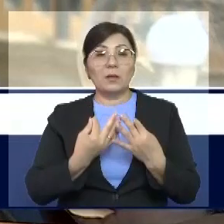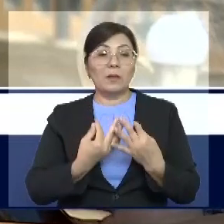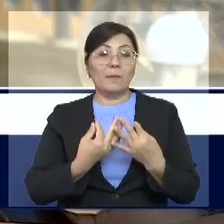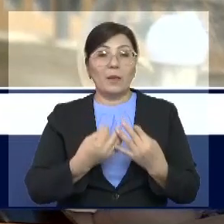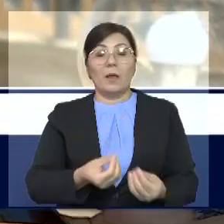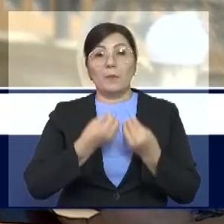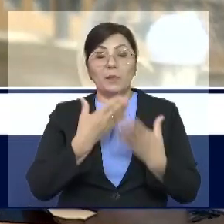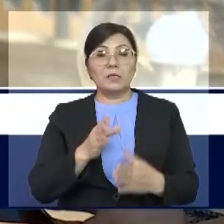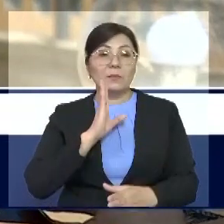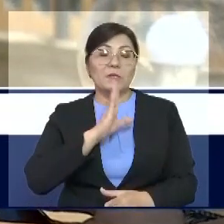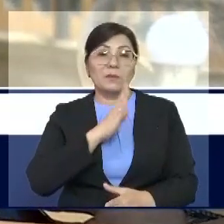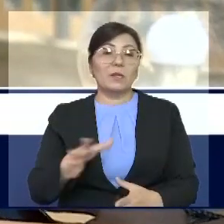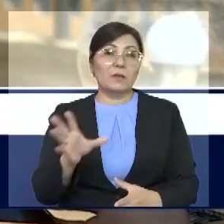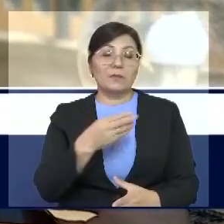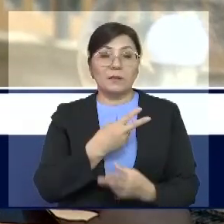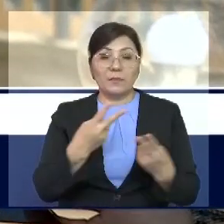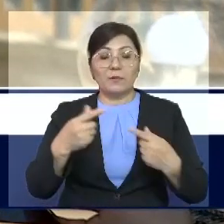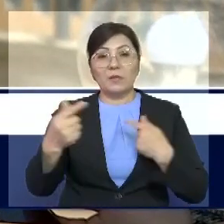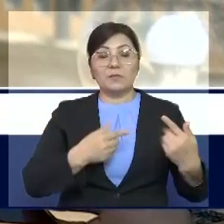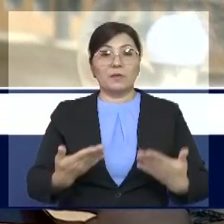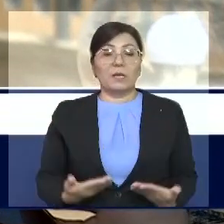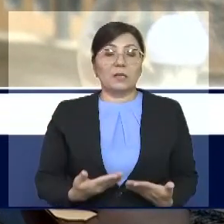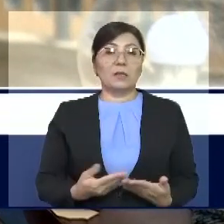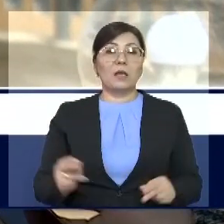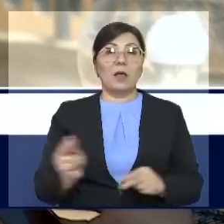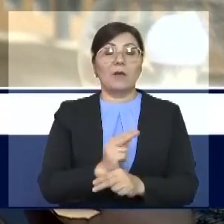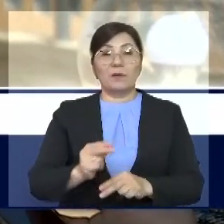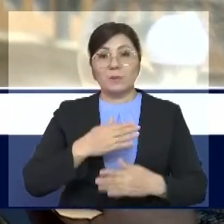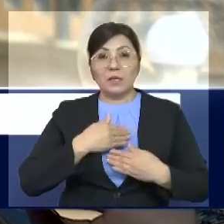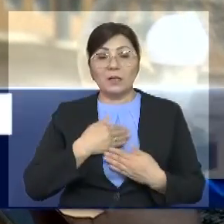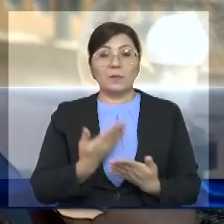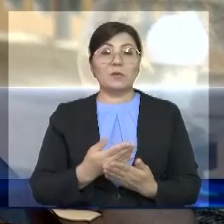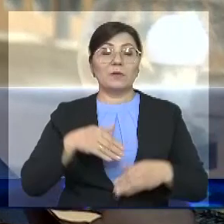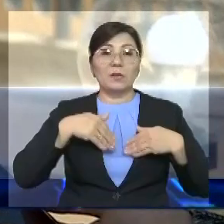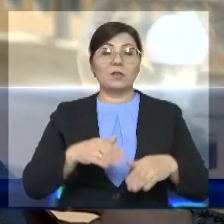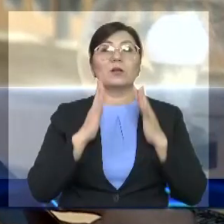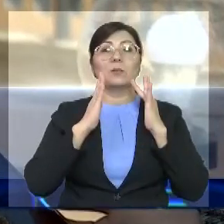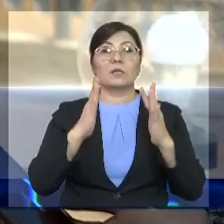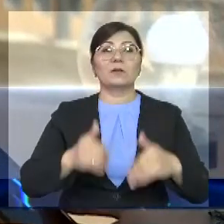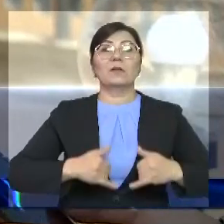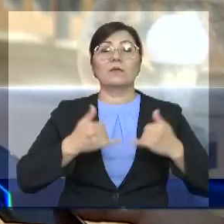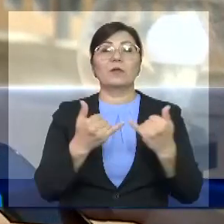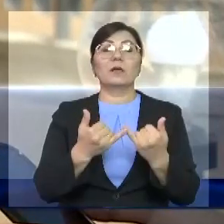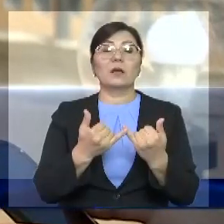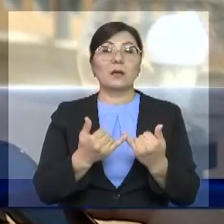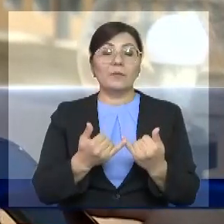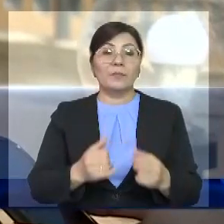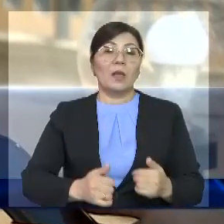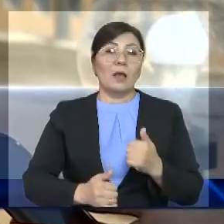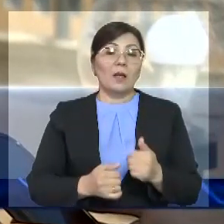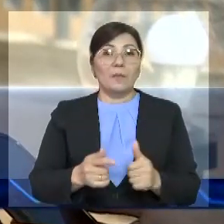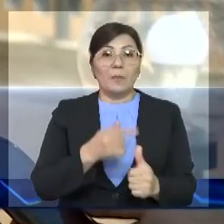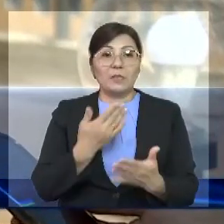все тяготы жизни, но несмотря ни на что, они воспитали своих детей. Поэтому я и решил построить парк в их честь. Я уже подал заявку на